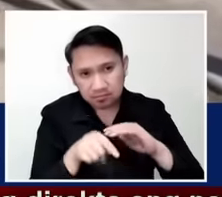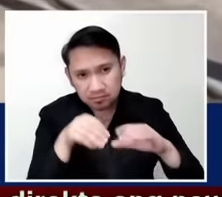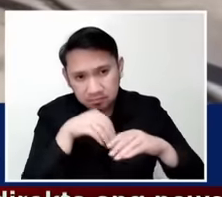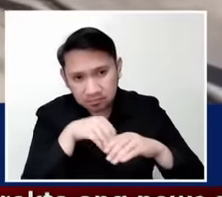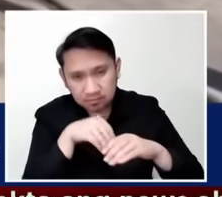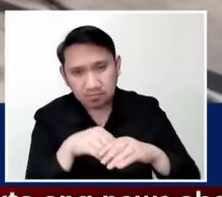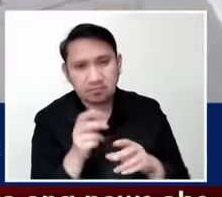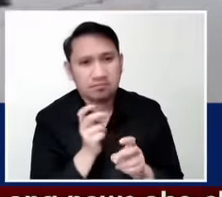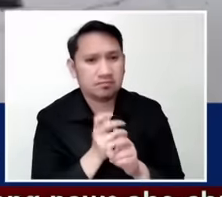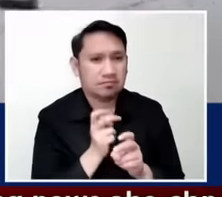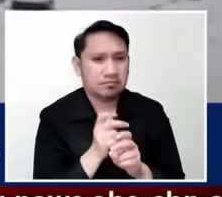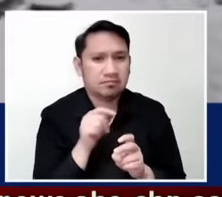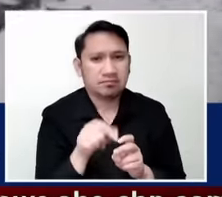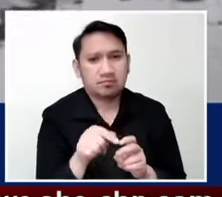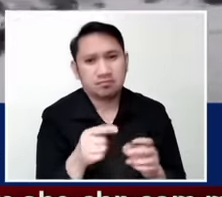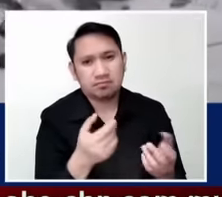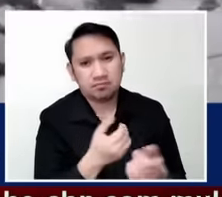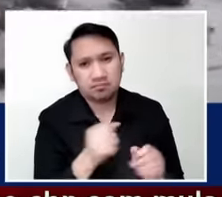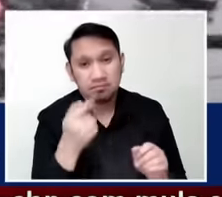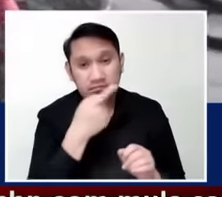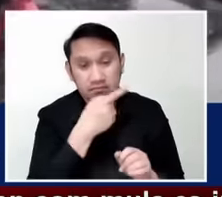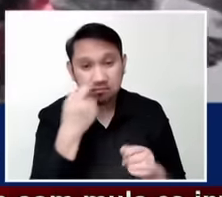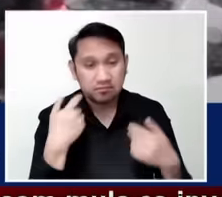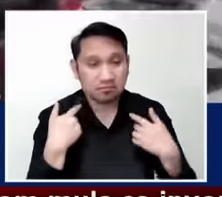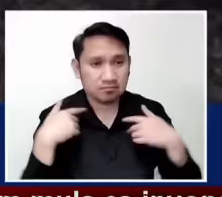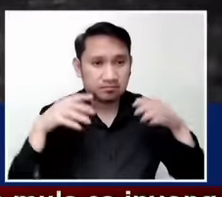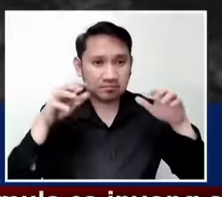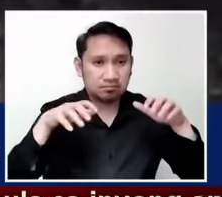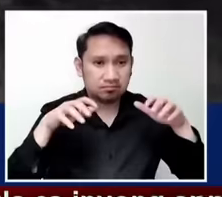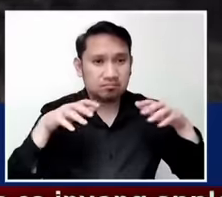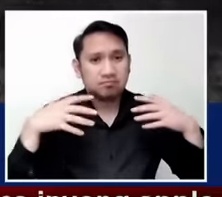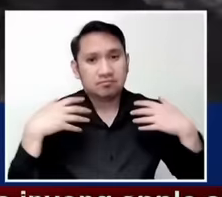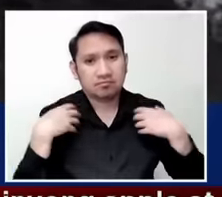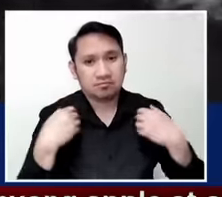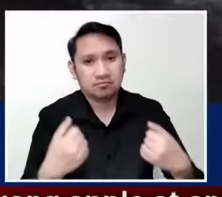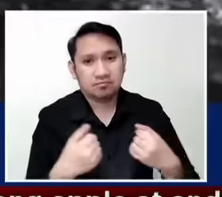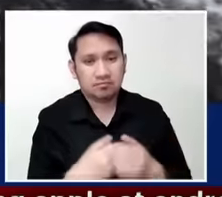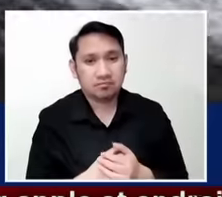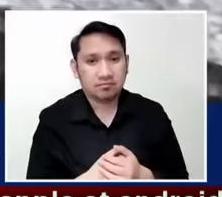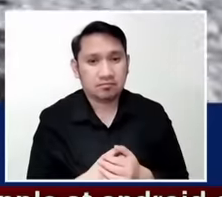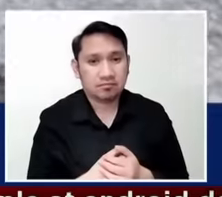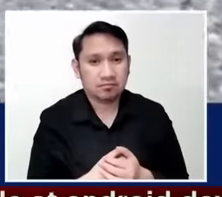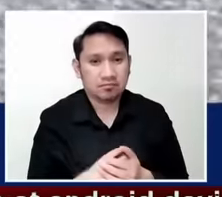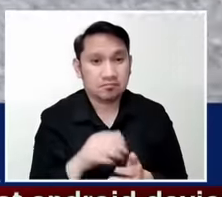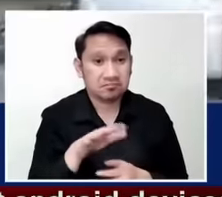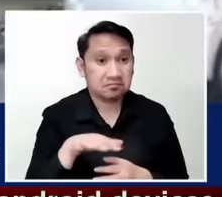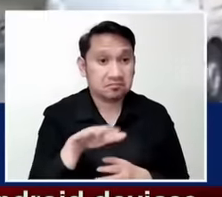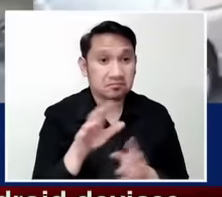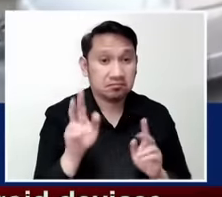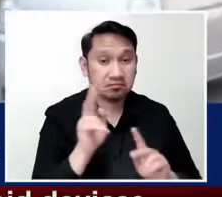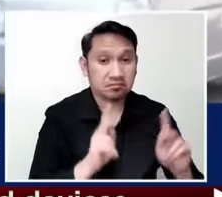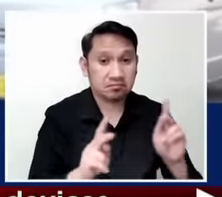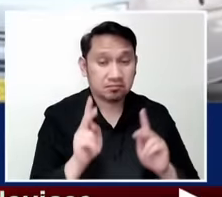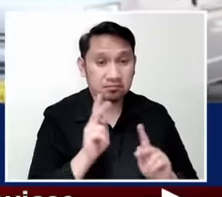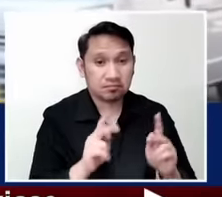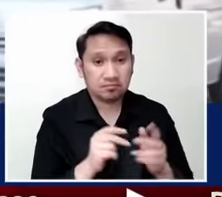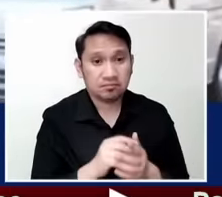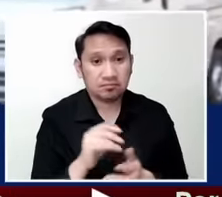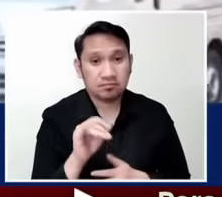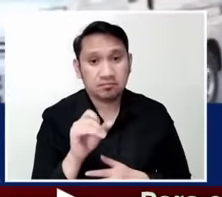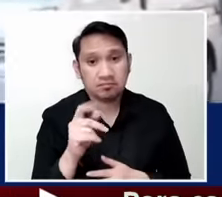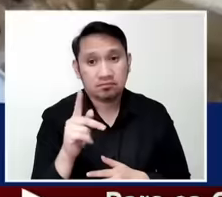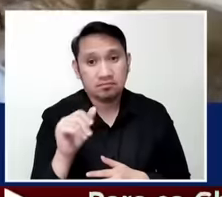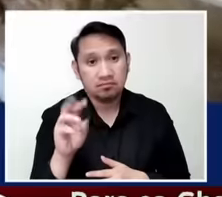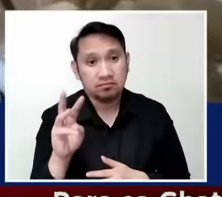rescue efforts dahil naman sa nagbabadyang pagbuhos ng malalakas na ulan. Marami po sa mga residente sa Ishikawa Prefecture